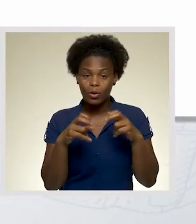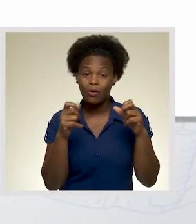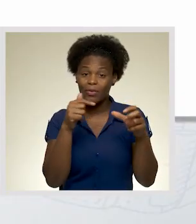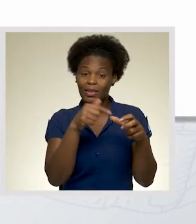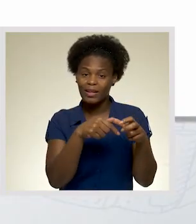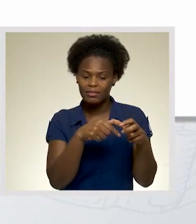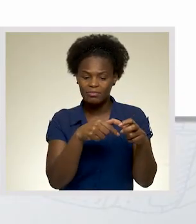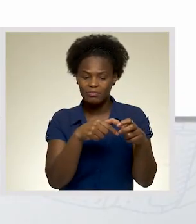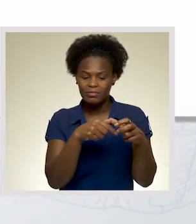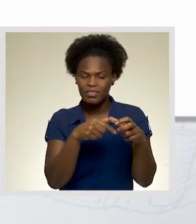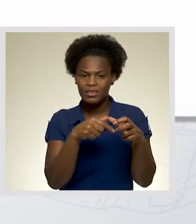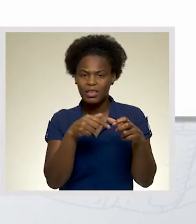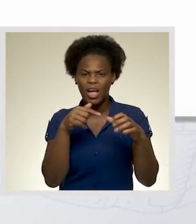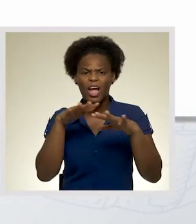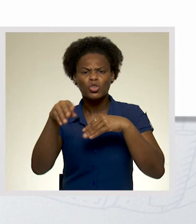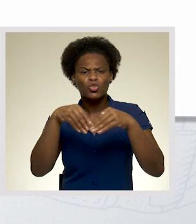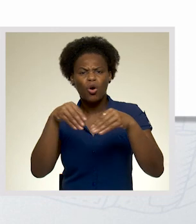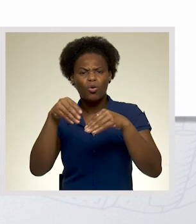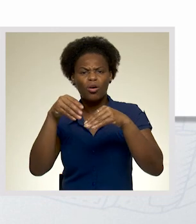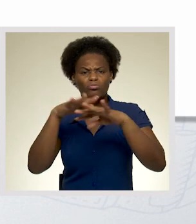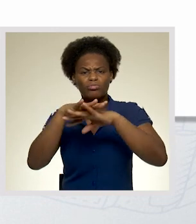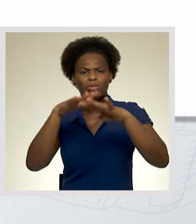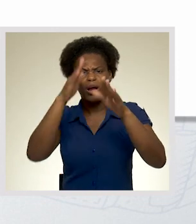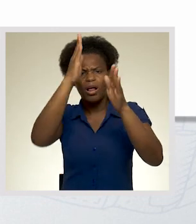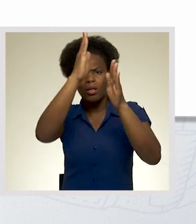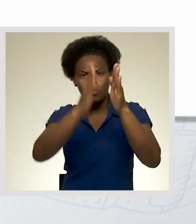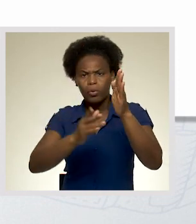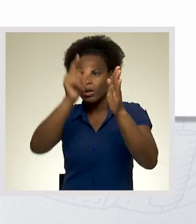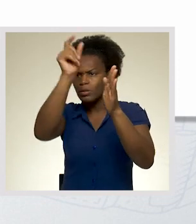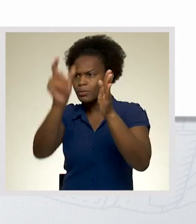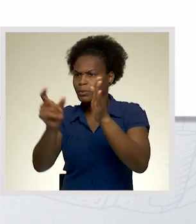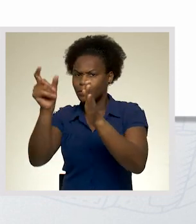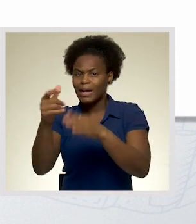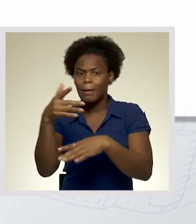Retrouvez dans la grille 5 mots